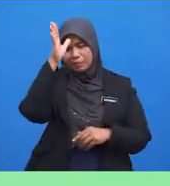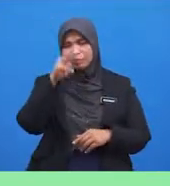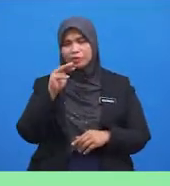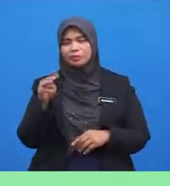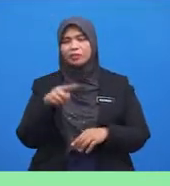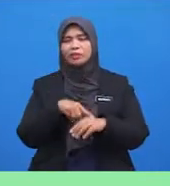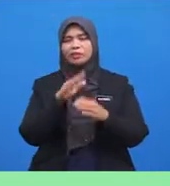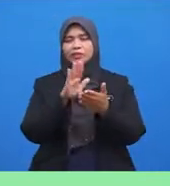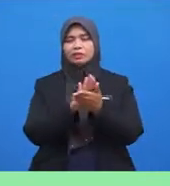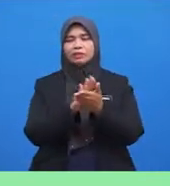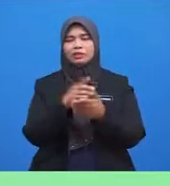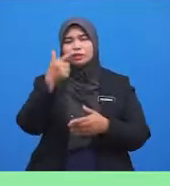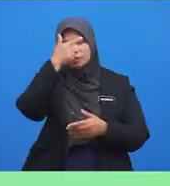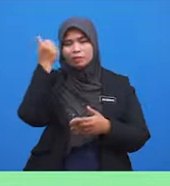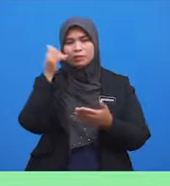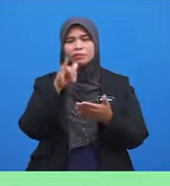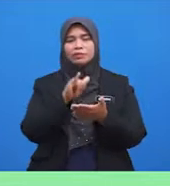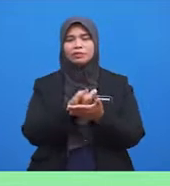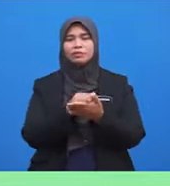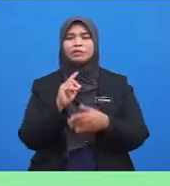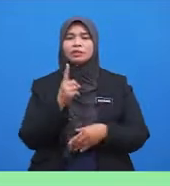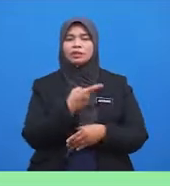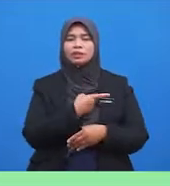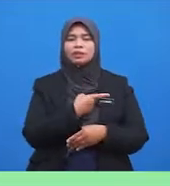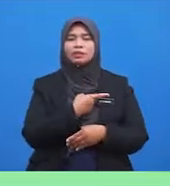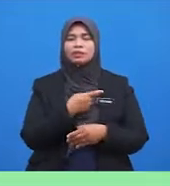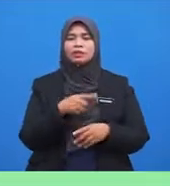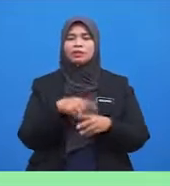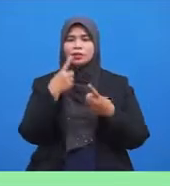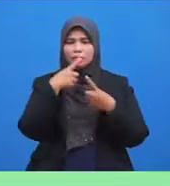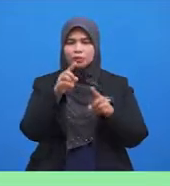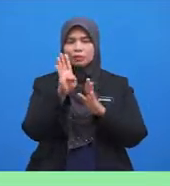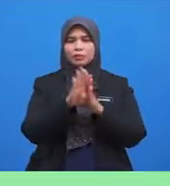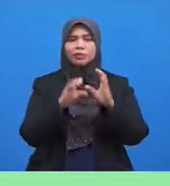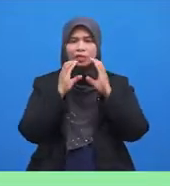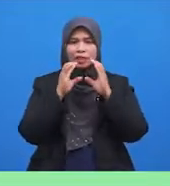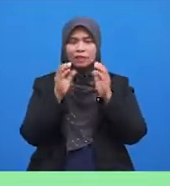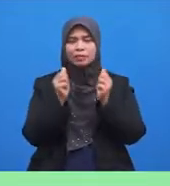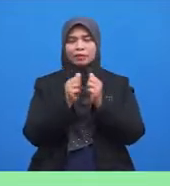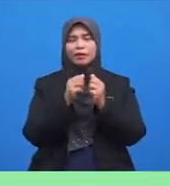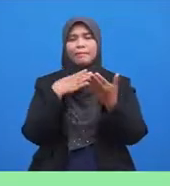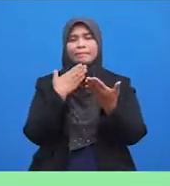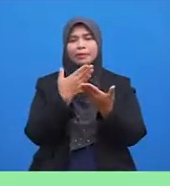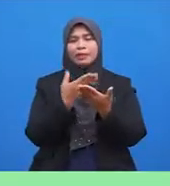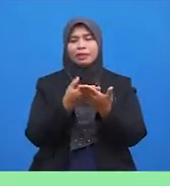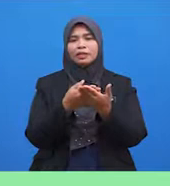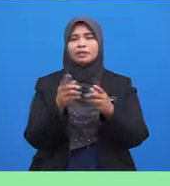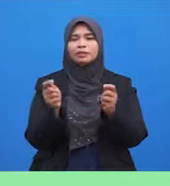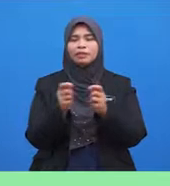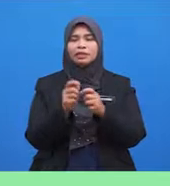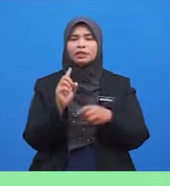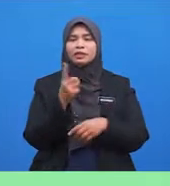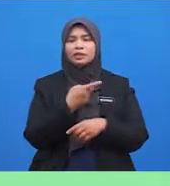sekolah. Sebab itulah kita disuruh bercakap dengan baik seperti